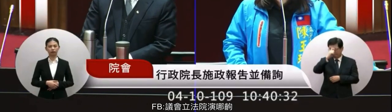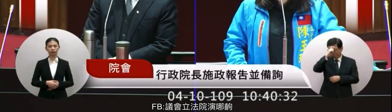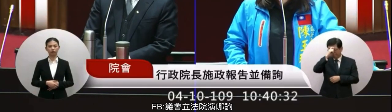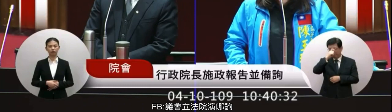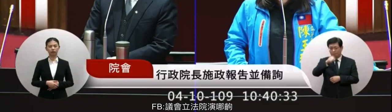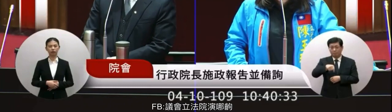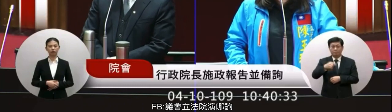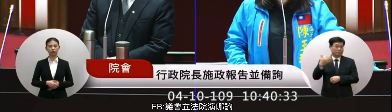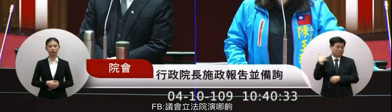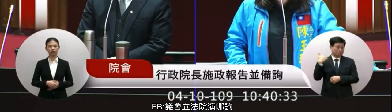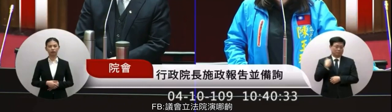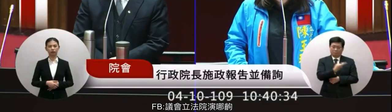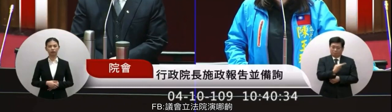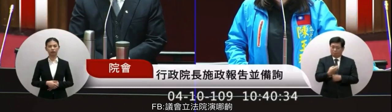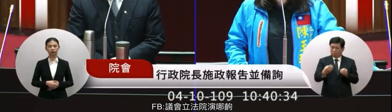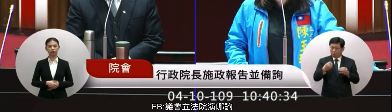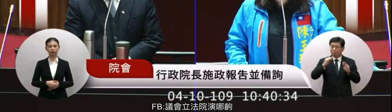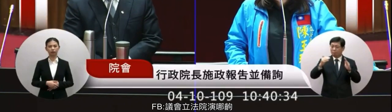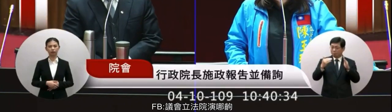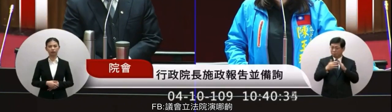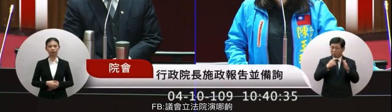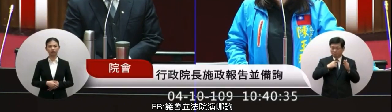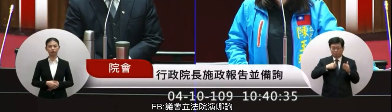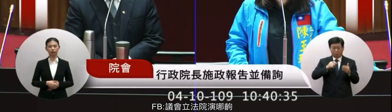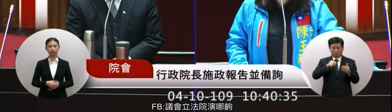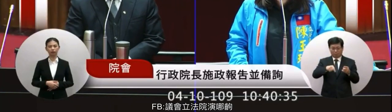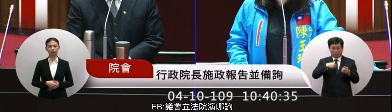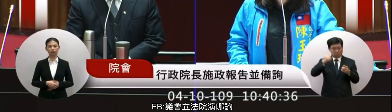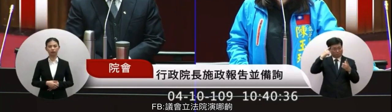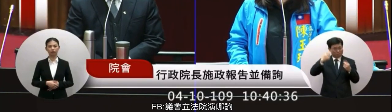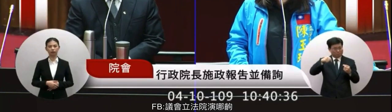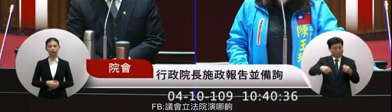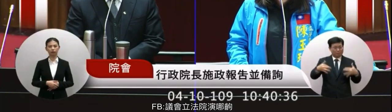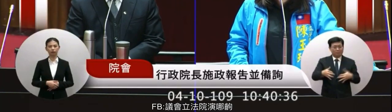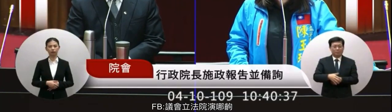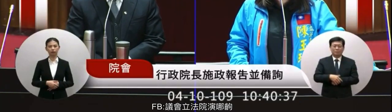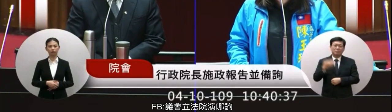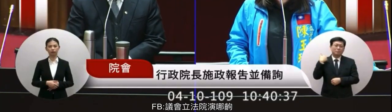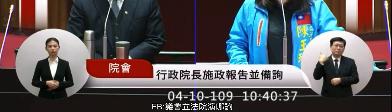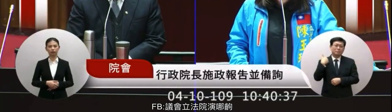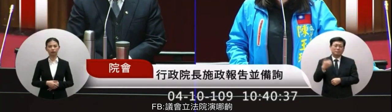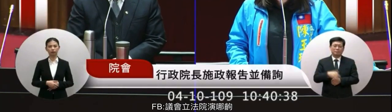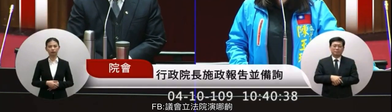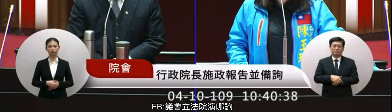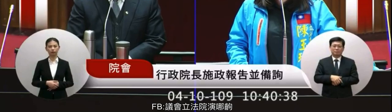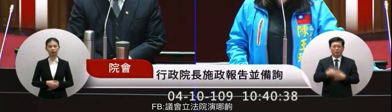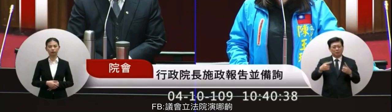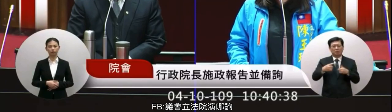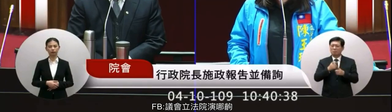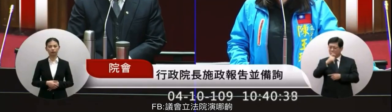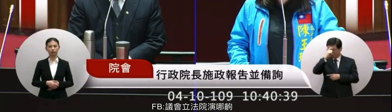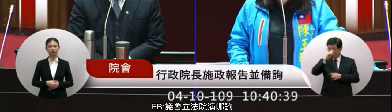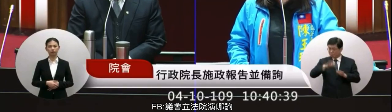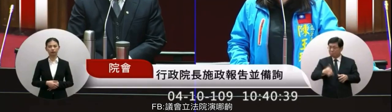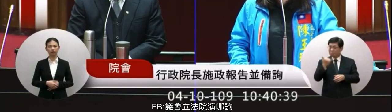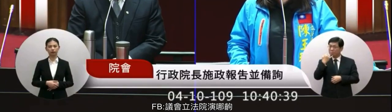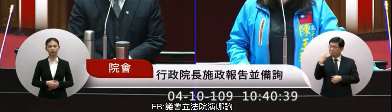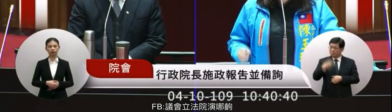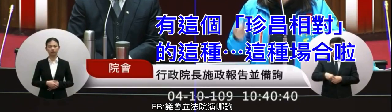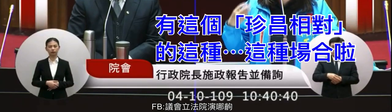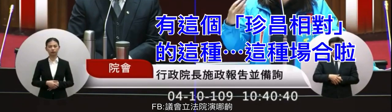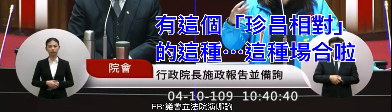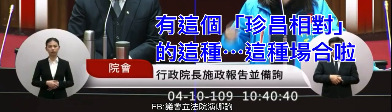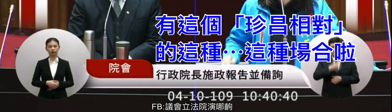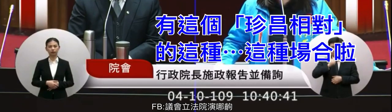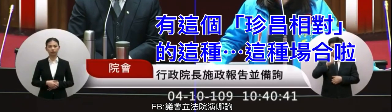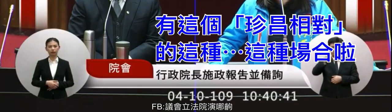哈，就是说上回我们谈的这个国家认同这个问题了哈，就是上回这个很多人期待今天是不是会后悔